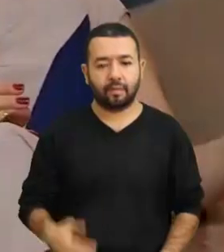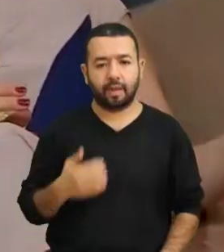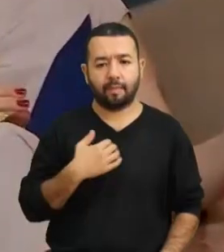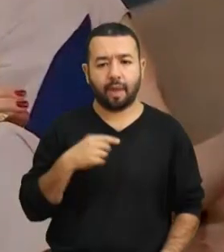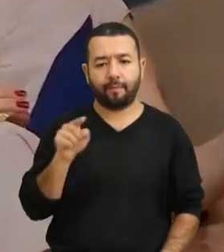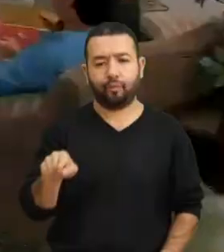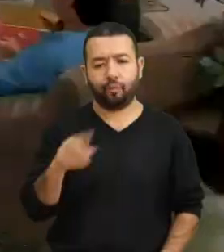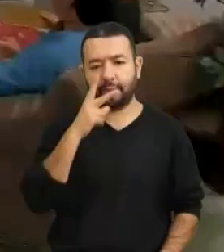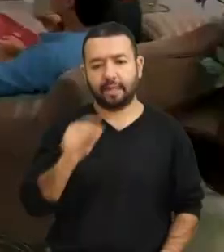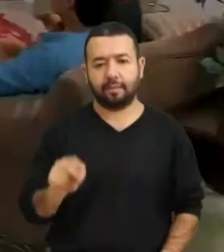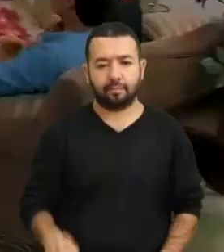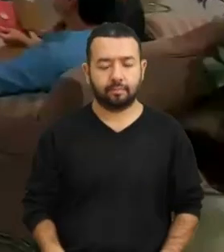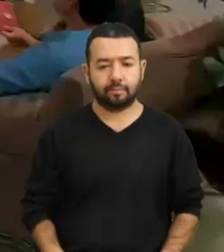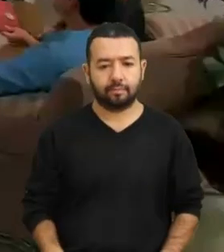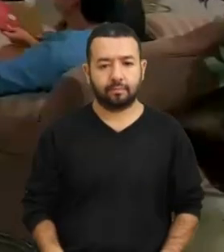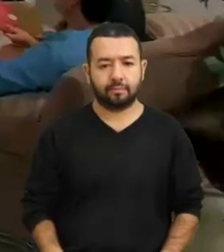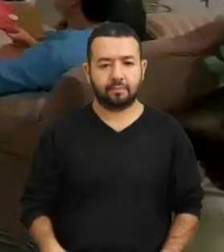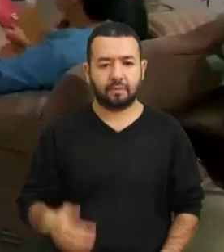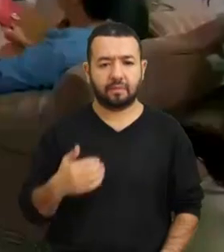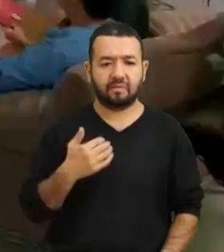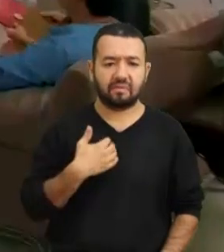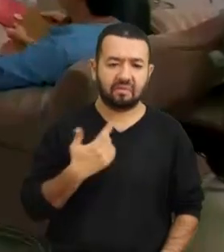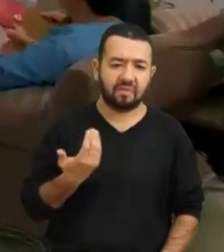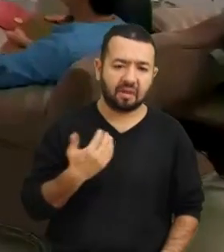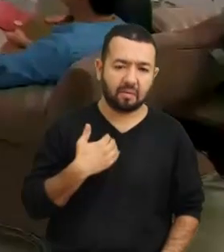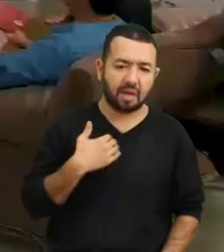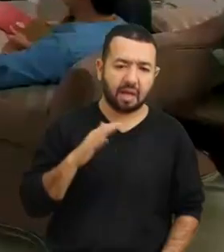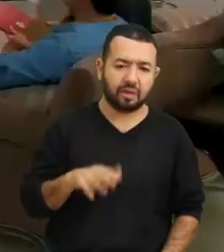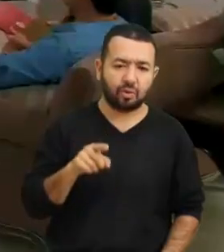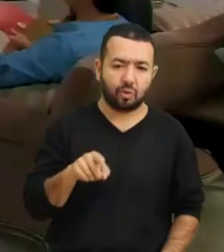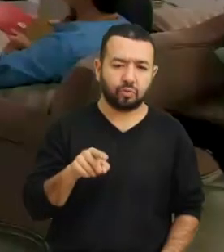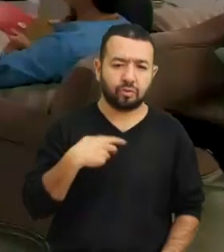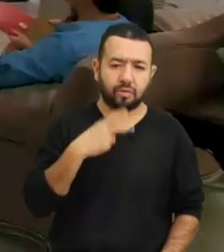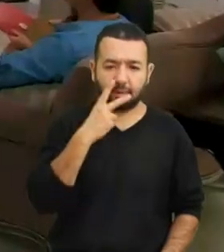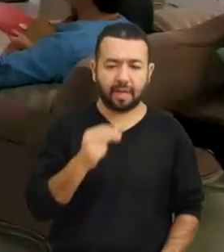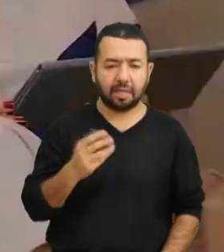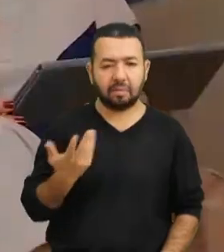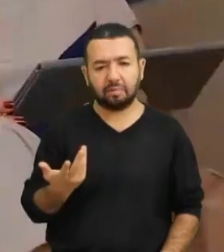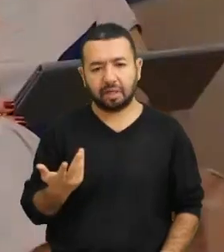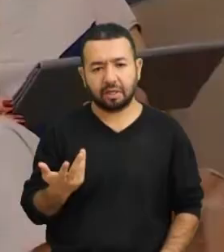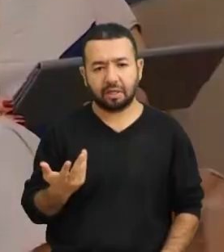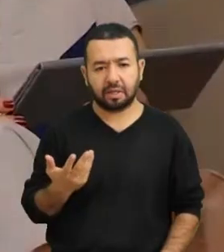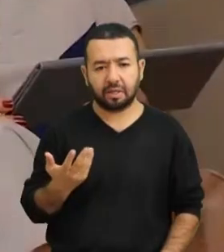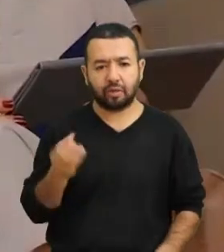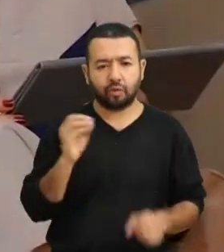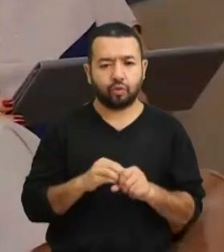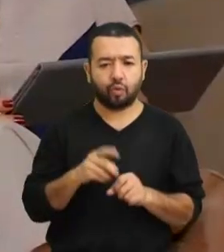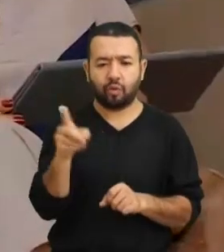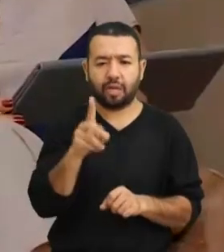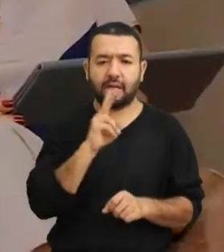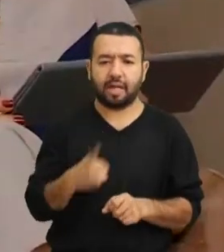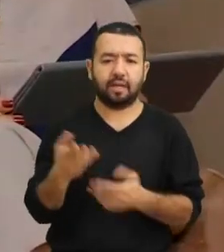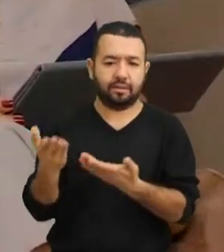Ben bu diyorum. Vallahi Sepil, bana kalırsa da ben de onu beğendim de... yani eninde sonunda uşaklar